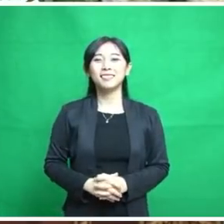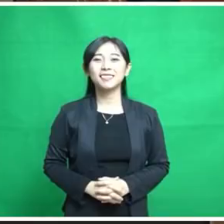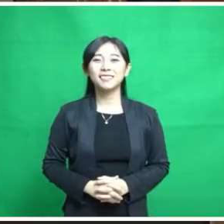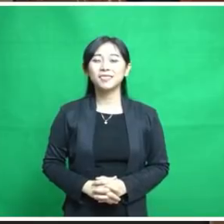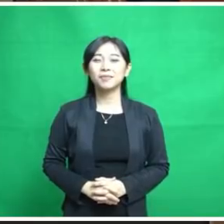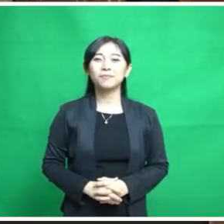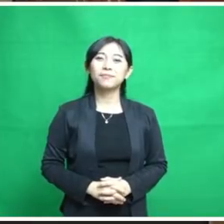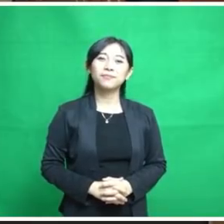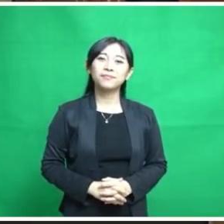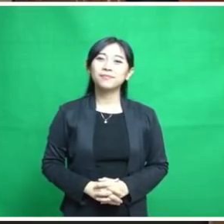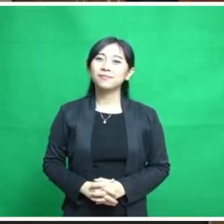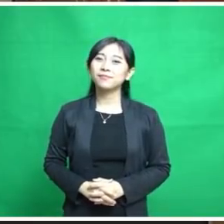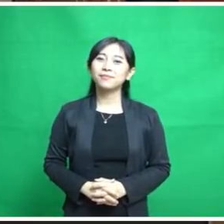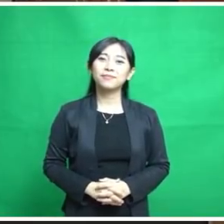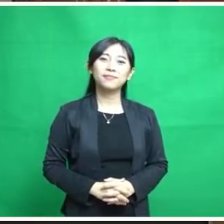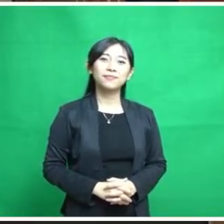gereja.